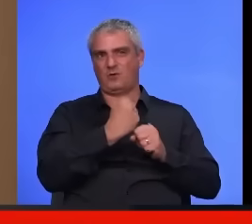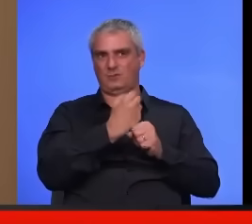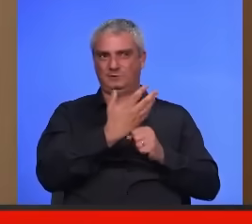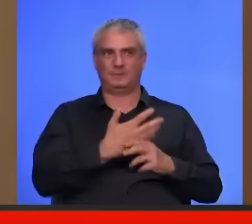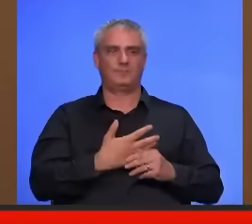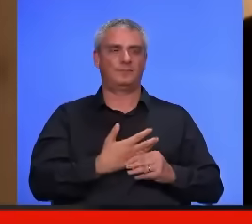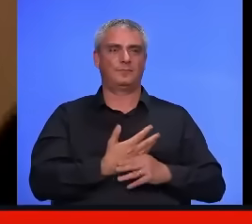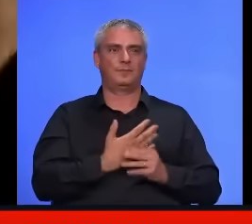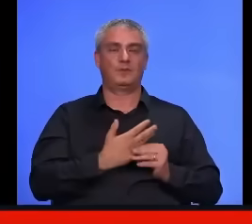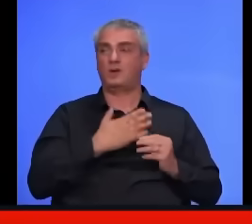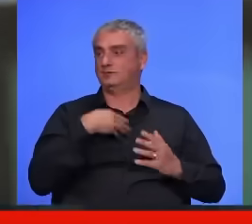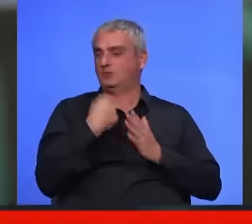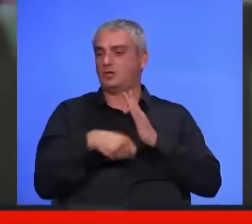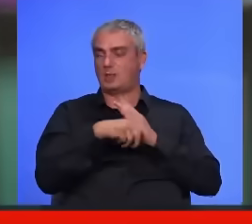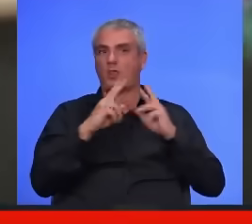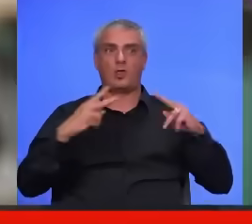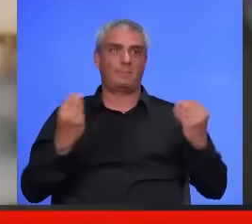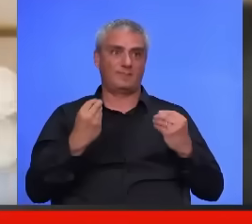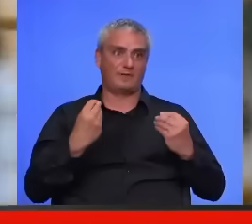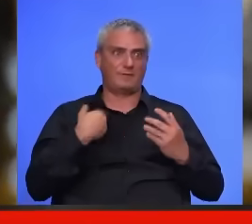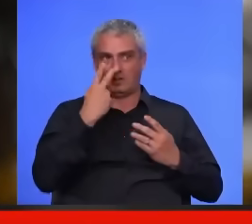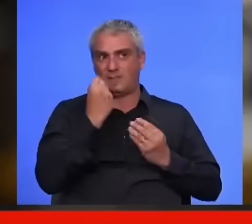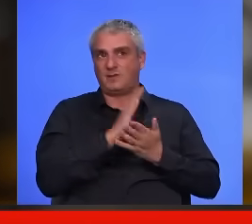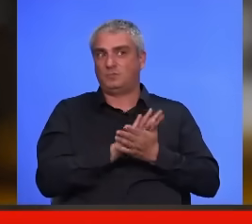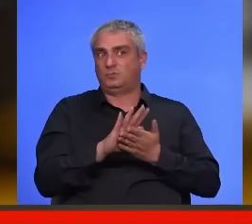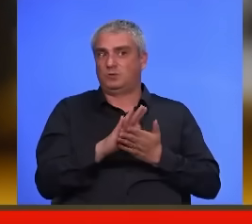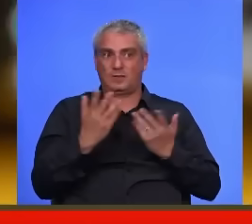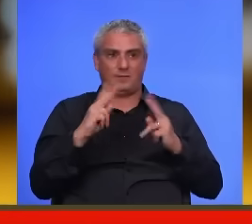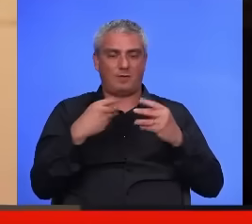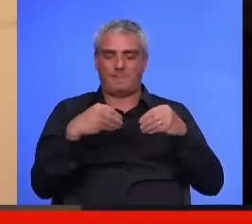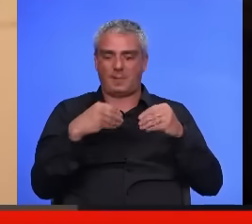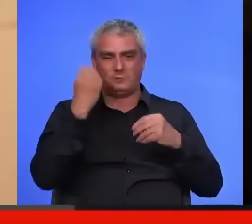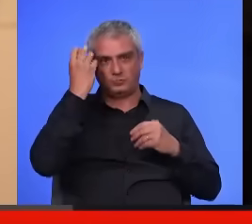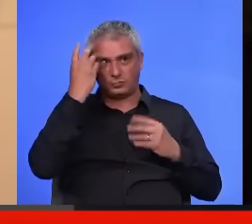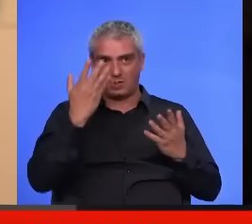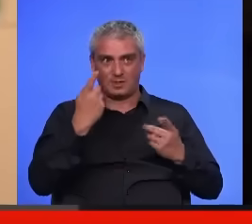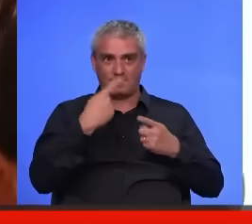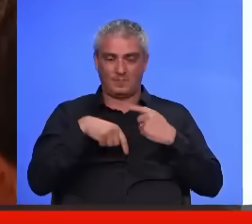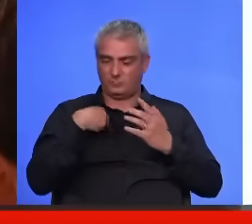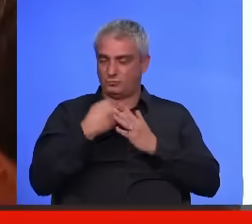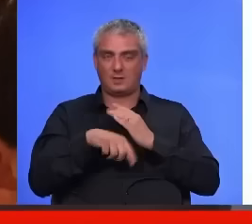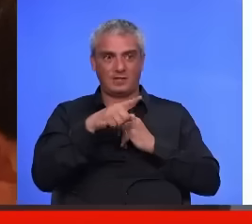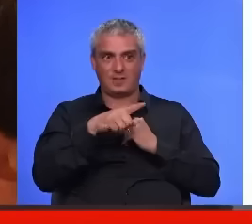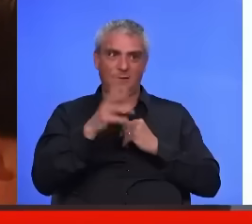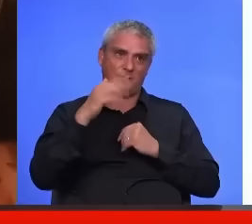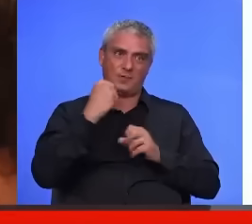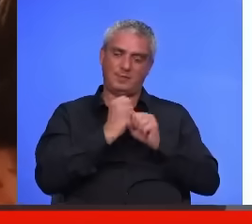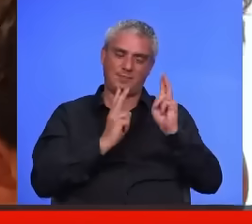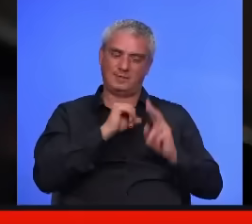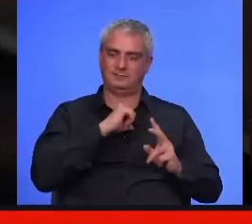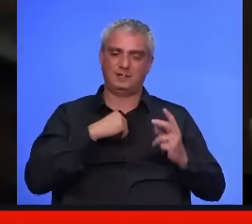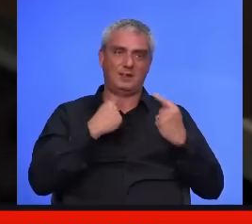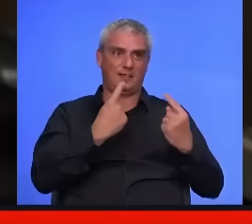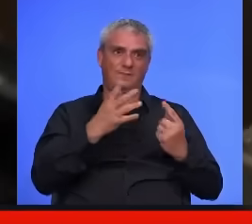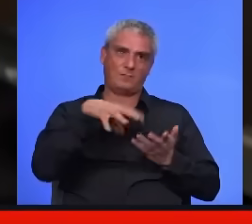הוא רצה כל מיני דברים שאני אקנה לו ראיתי דברים פשוטים של כל מיני פלסטיקים ושטויות במקום שאני אקנה לך אז בוא תייצר את זה בעצמך בוא